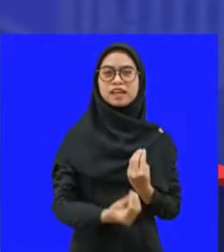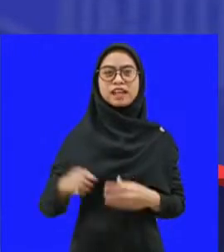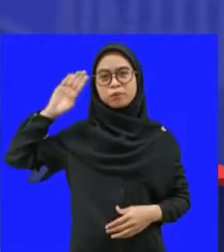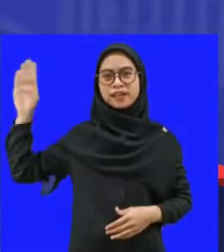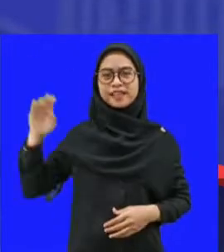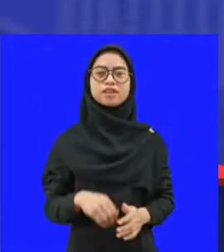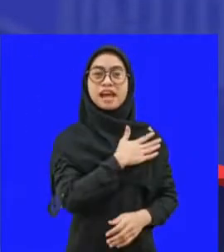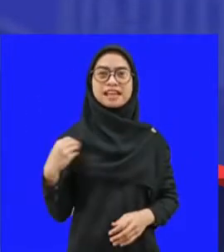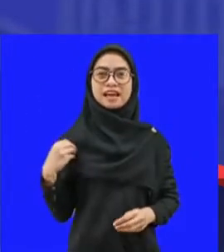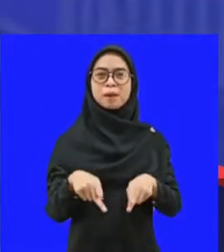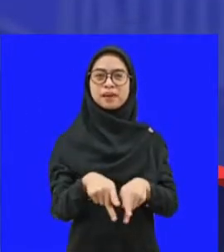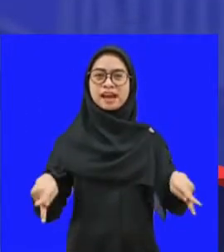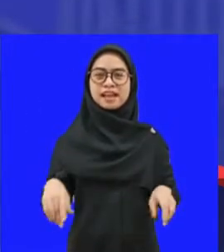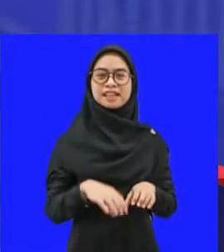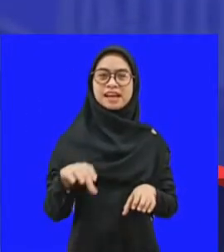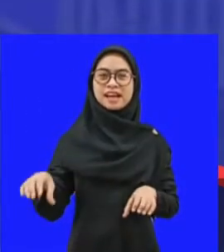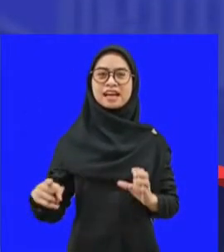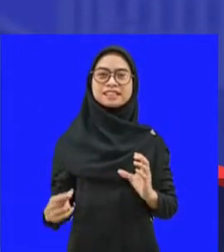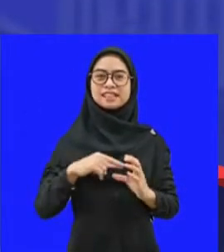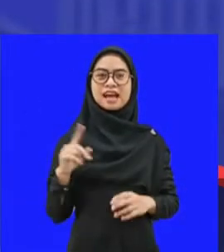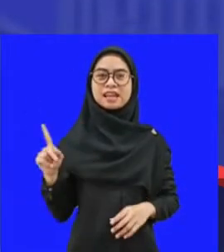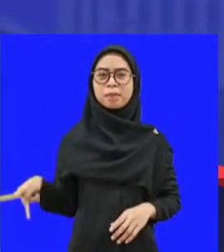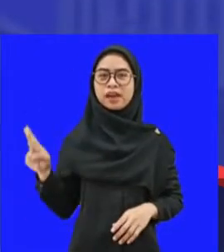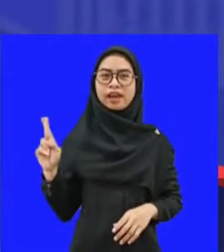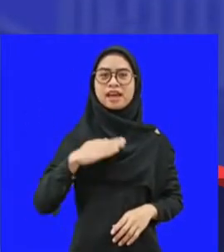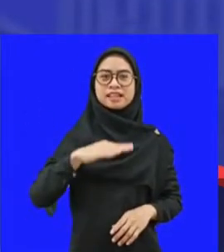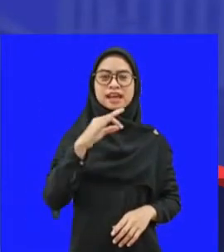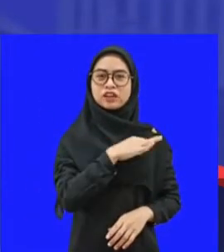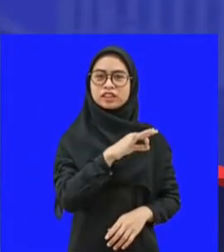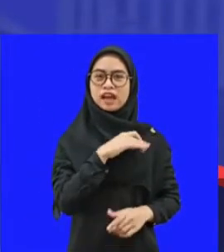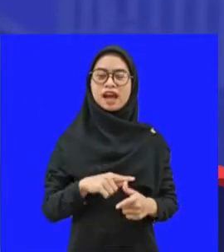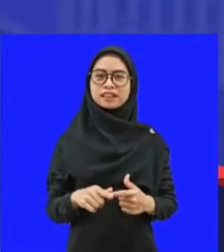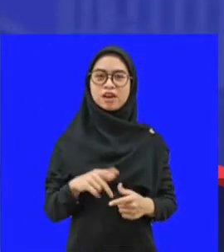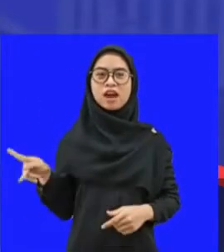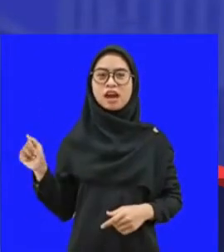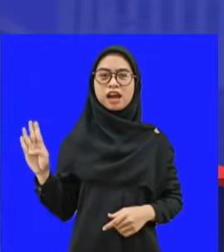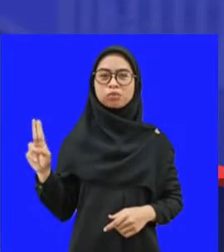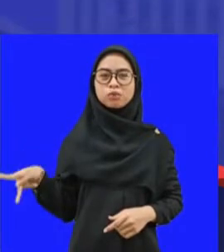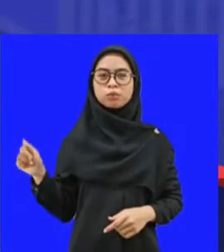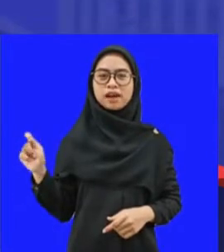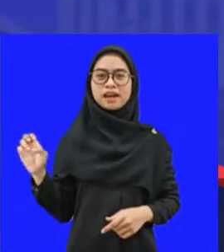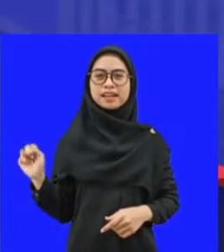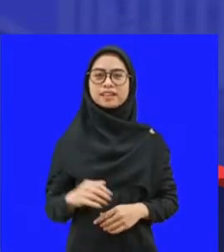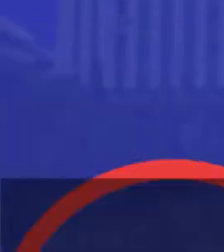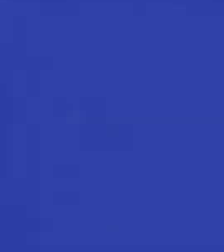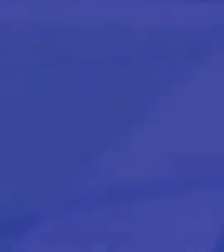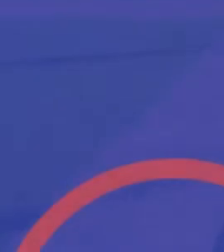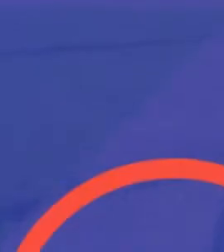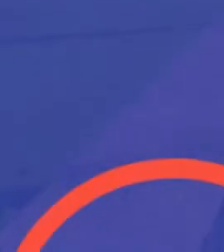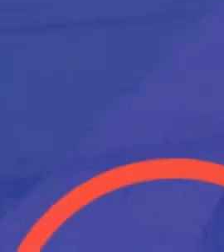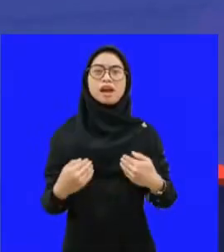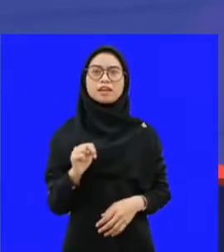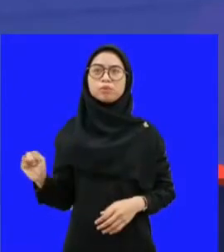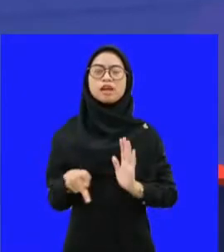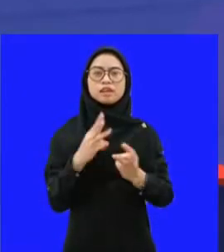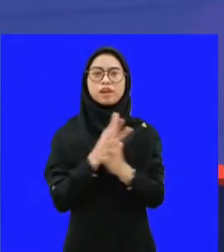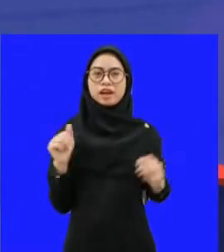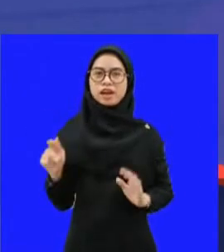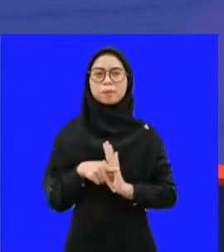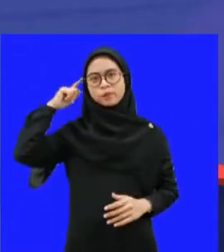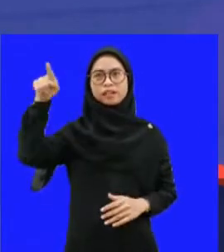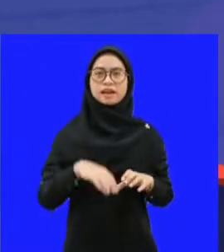atau wakil bupati, dan perangkat daerah serta DPR tingkat kota atau kabupaten.